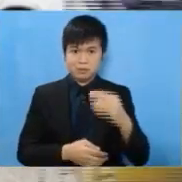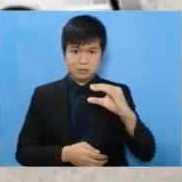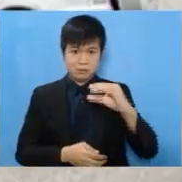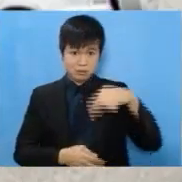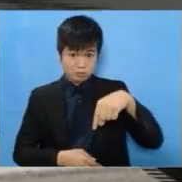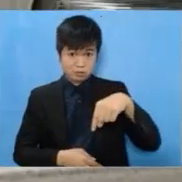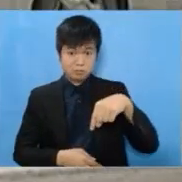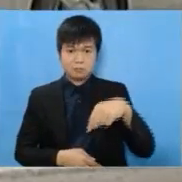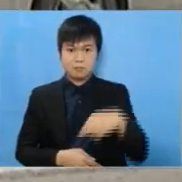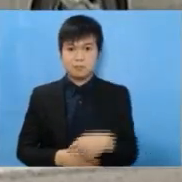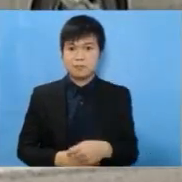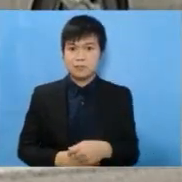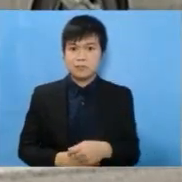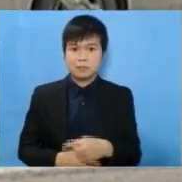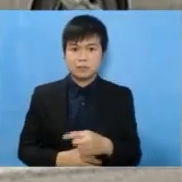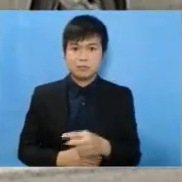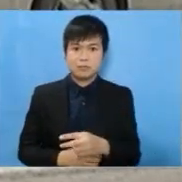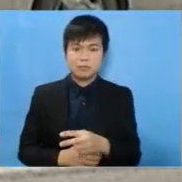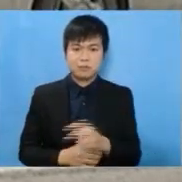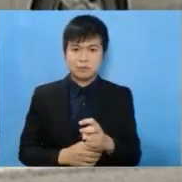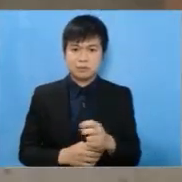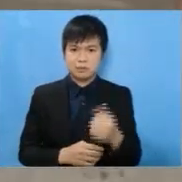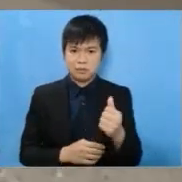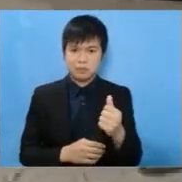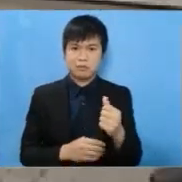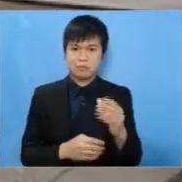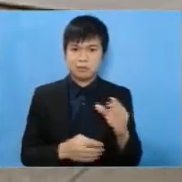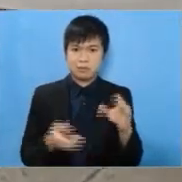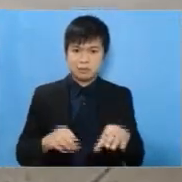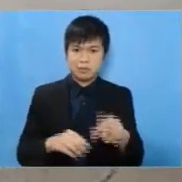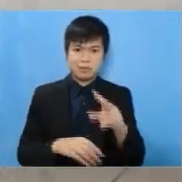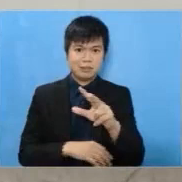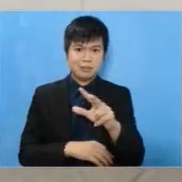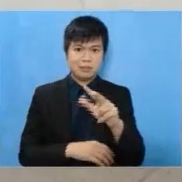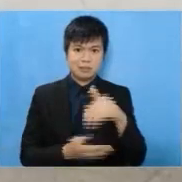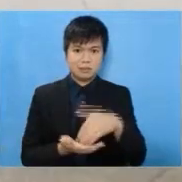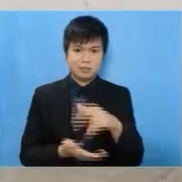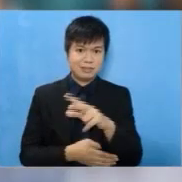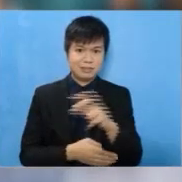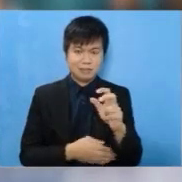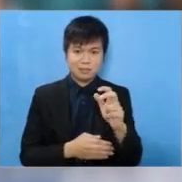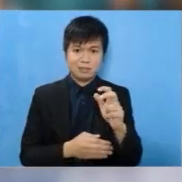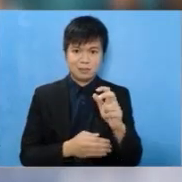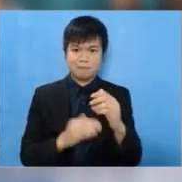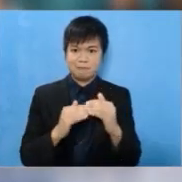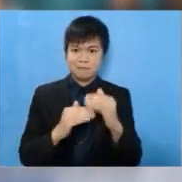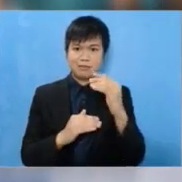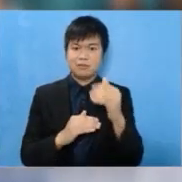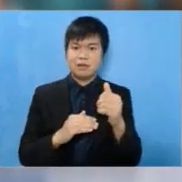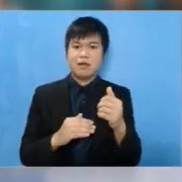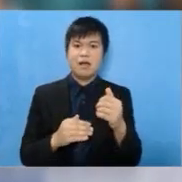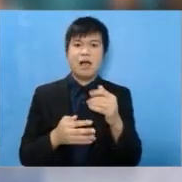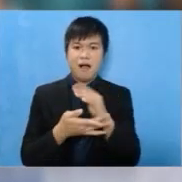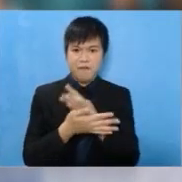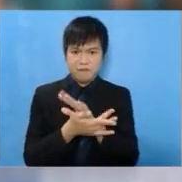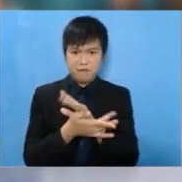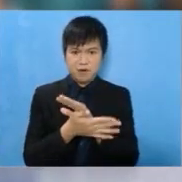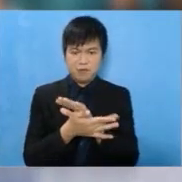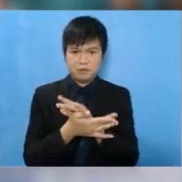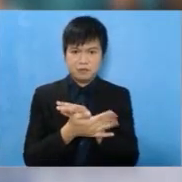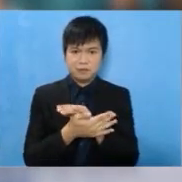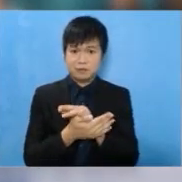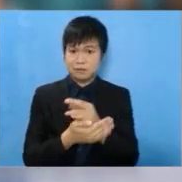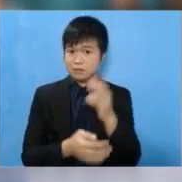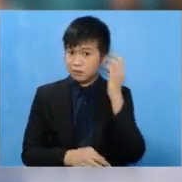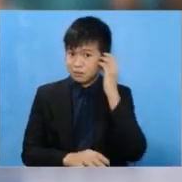new cases ang naitala, kaya nasa higit 3,300 na ang mga aktibong kaso. Sa radio program ni Vice President Leni